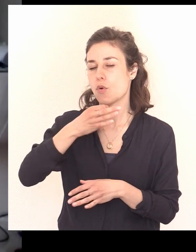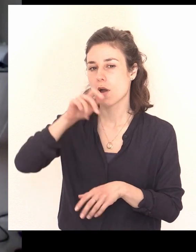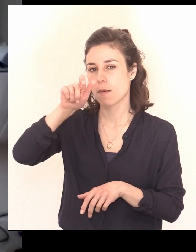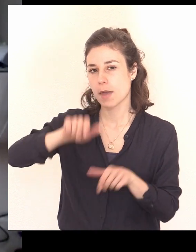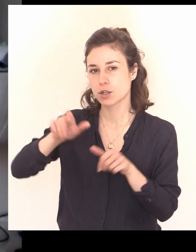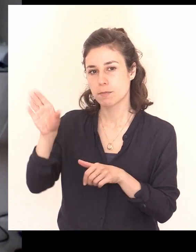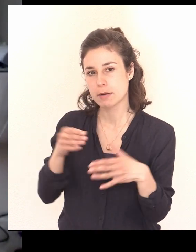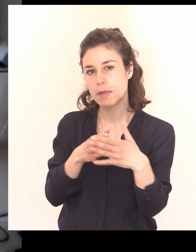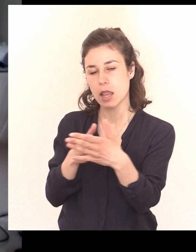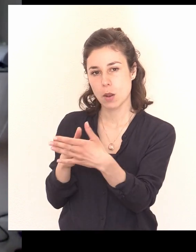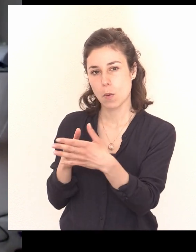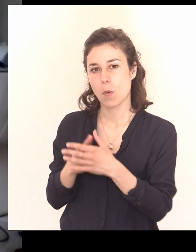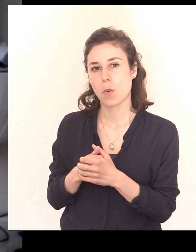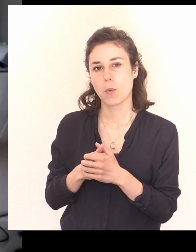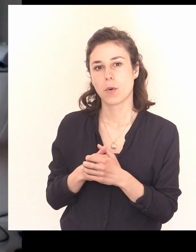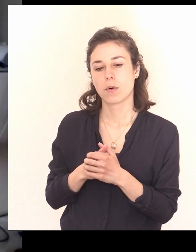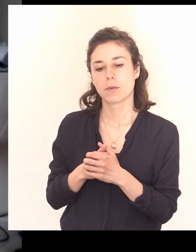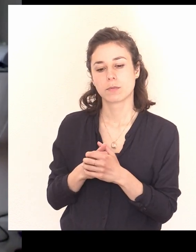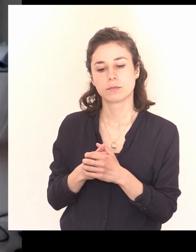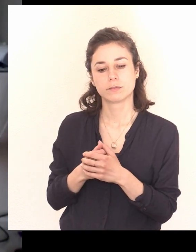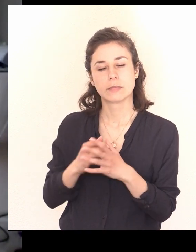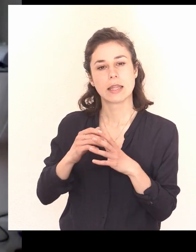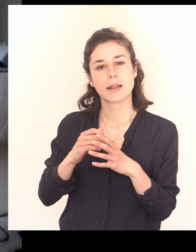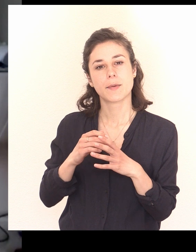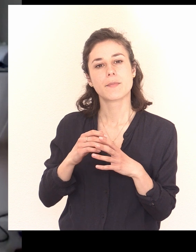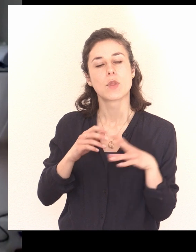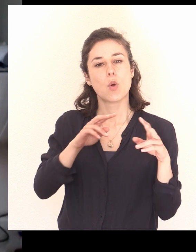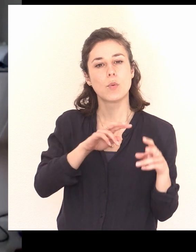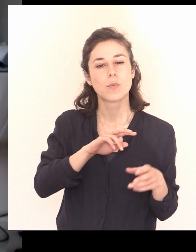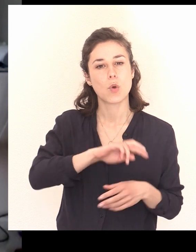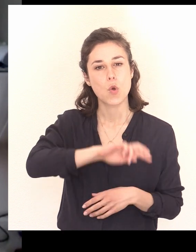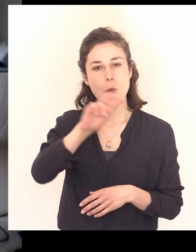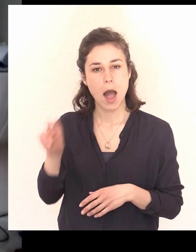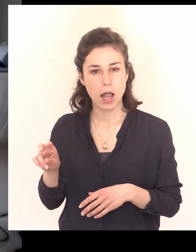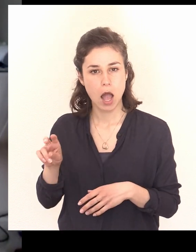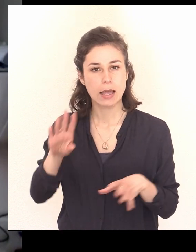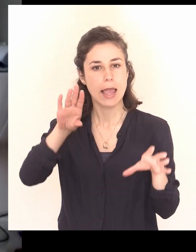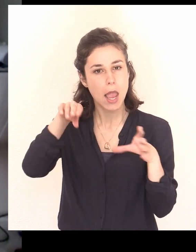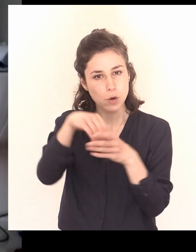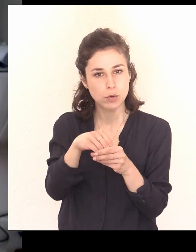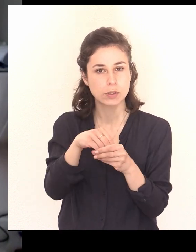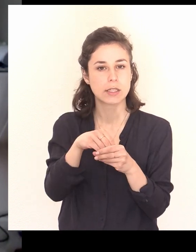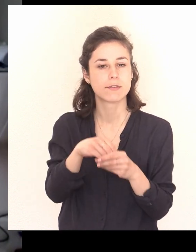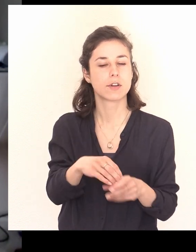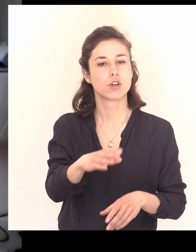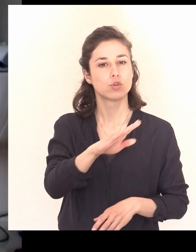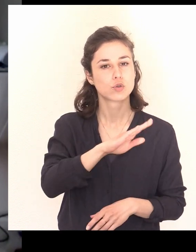junge Menschen mit Behinderung einen inklusiven